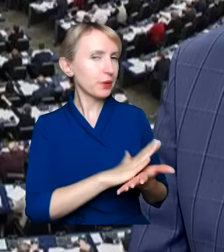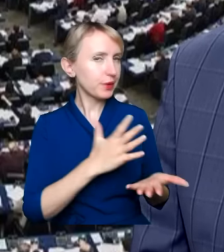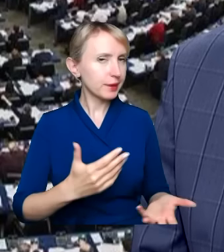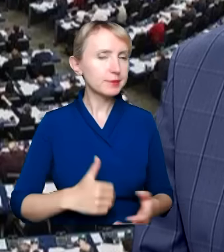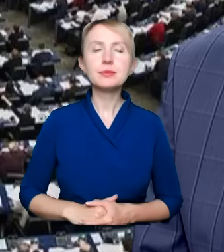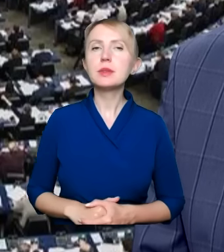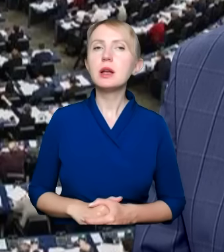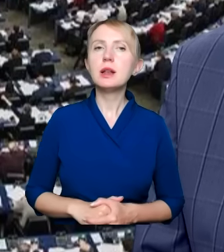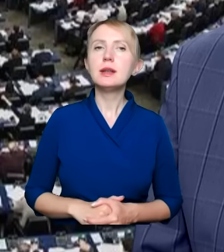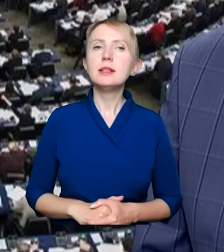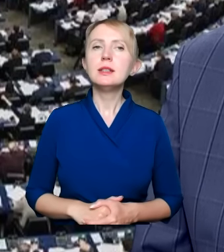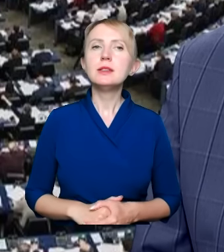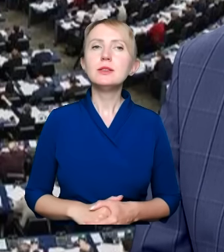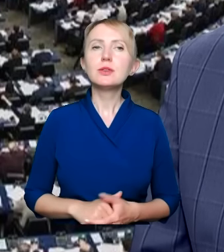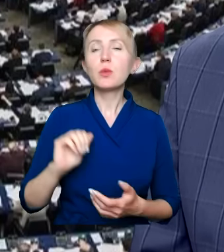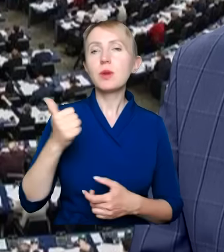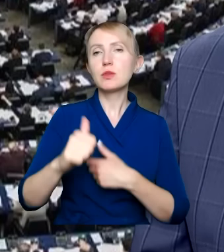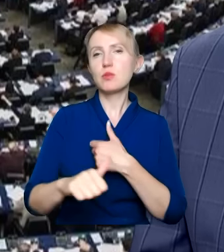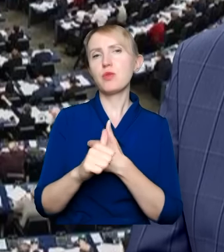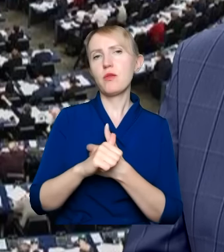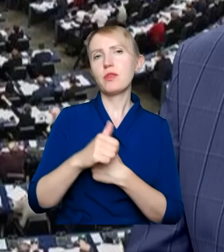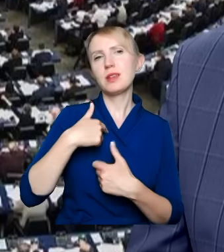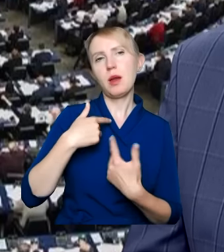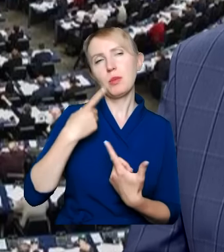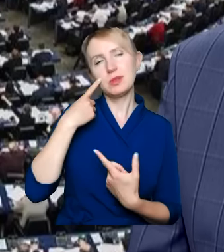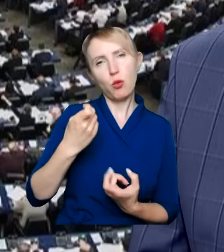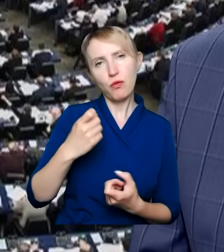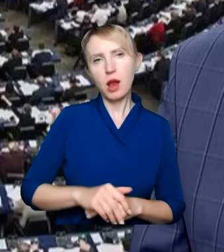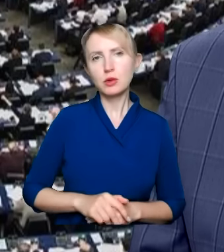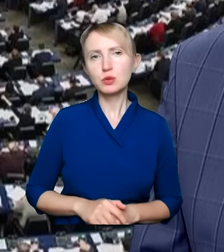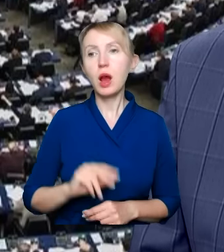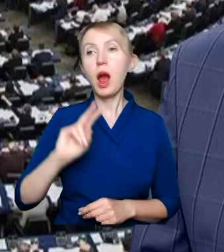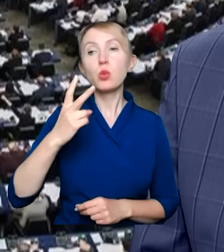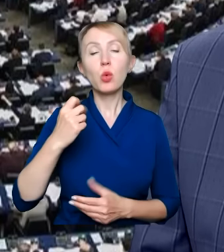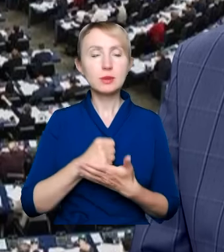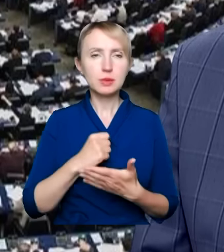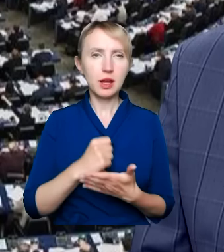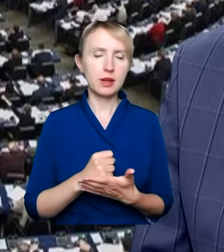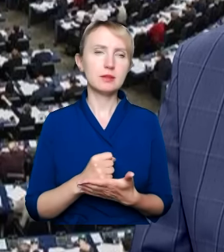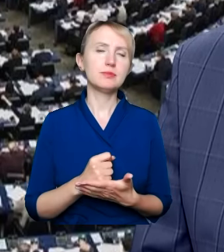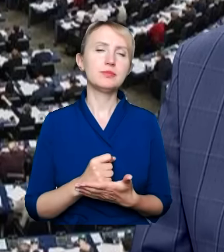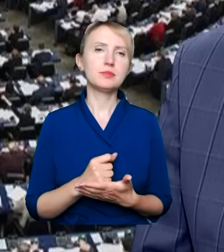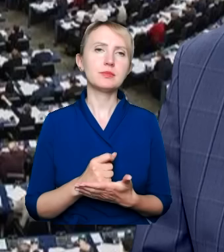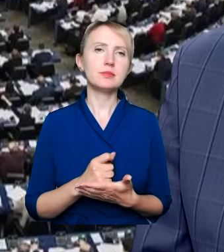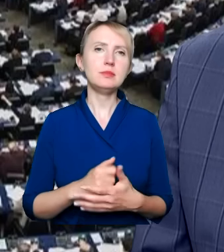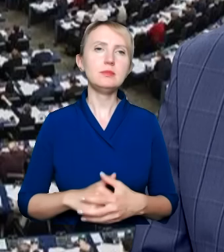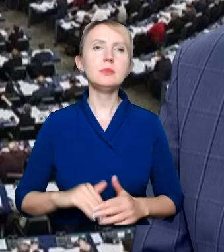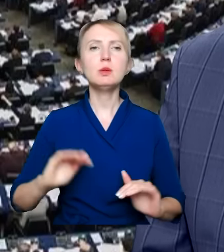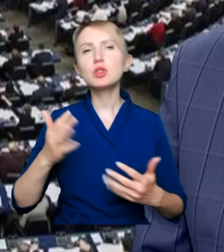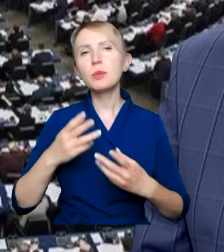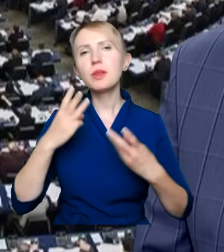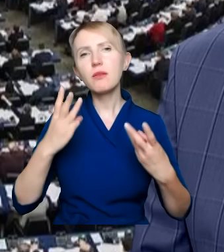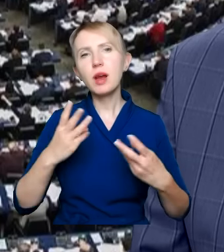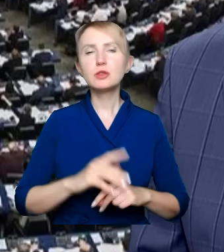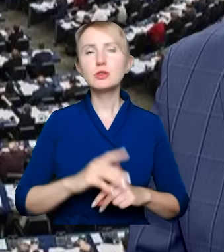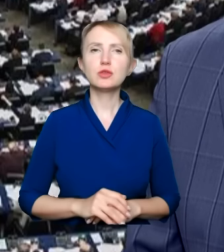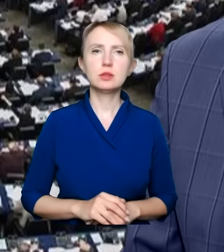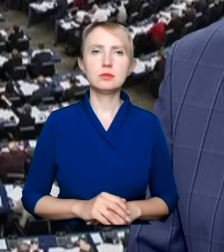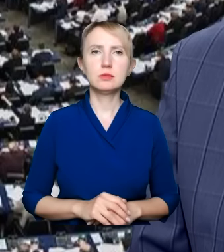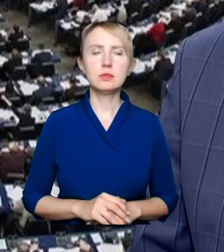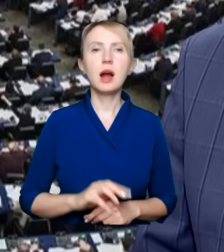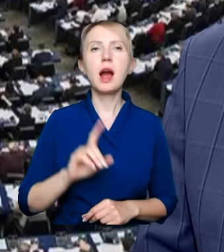sceptycznik na który zwróciłbym uwagę a drugi taki może mniej nieco istotny ale być może właśnie